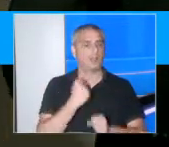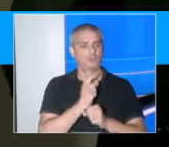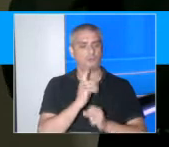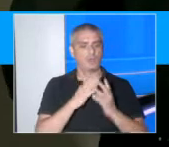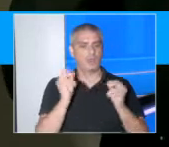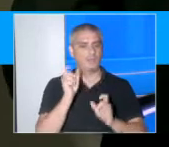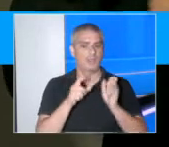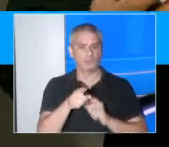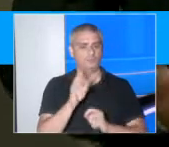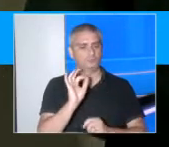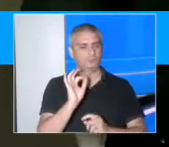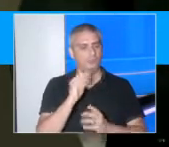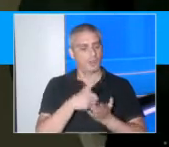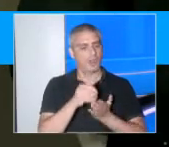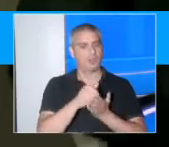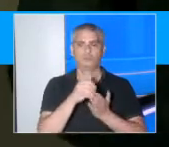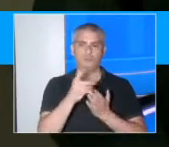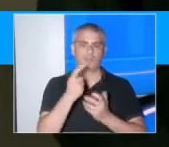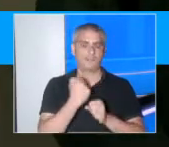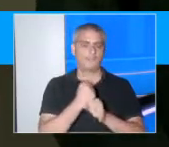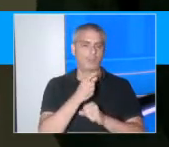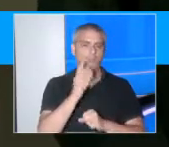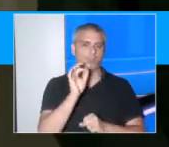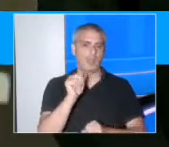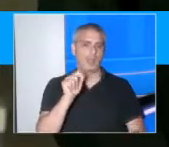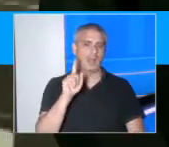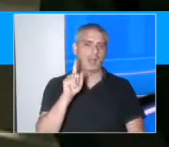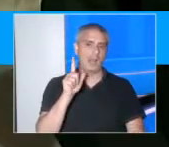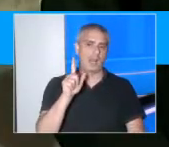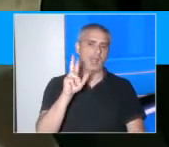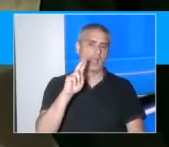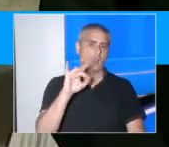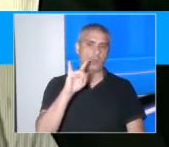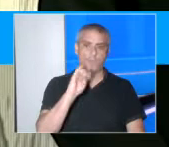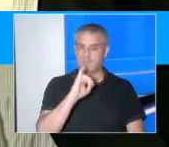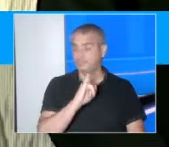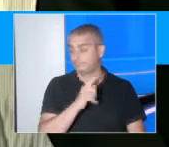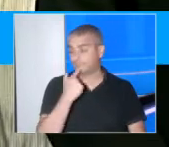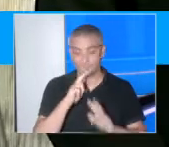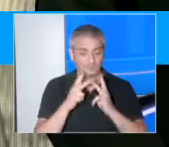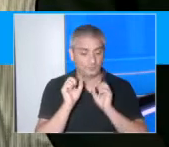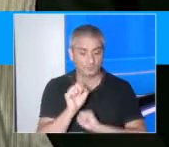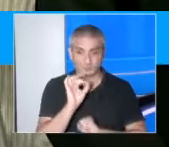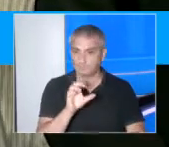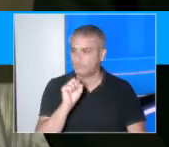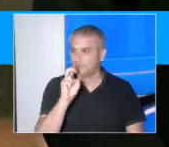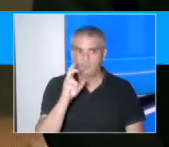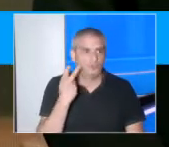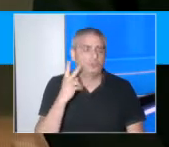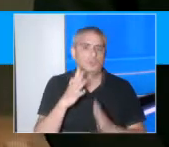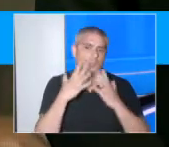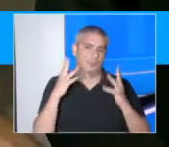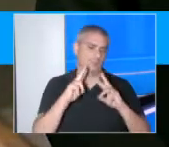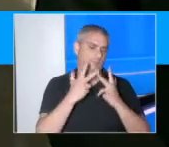לאבד את האנשים האלה, כדי להמשיך את, את הפעילות הזאת של אלחרומי? הציבור התומכים של סעיד הוא הרבה יותר